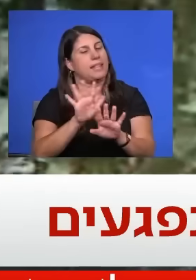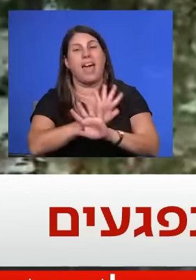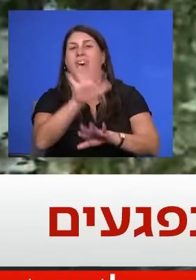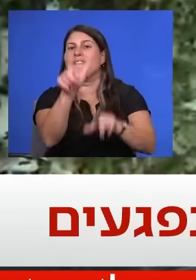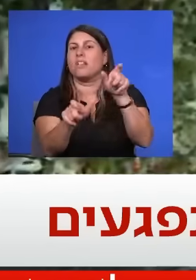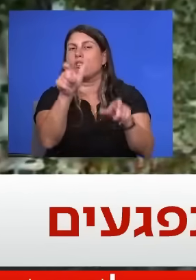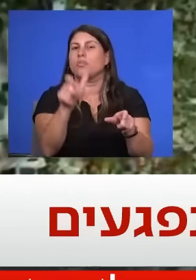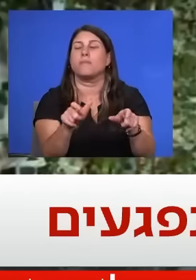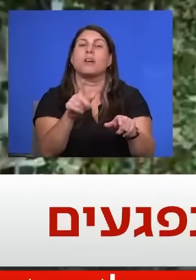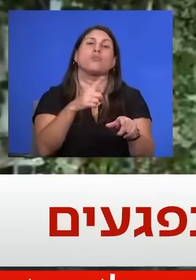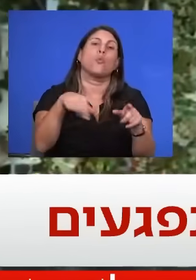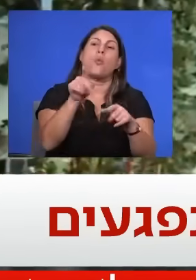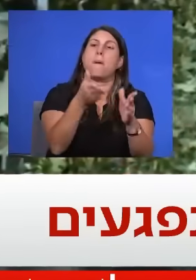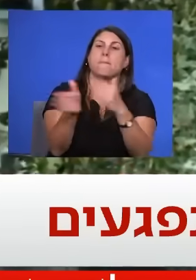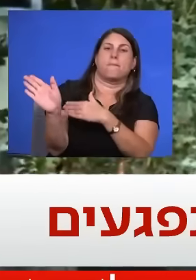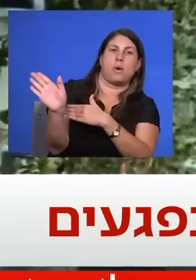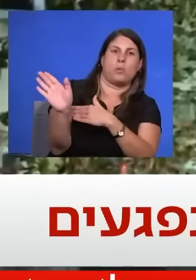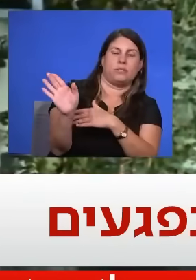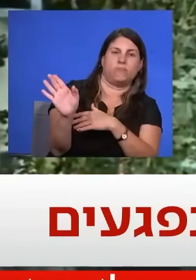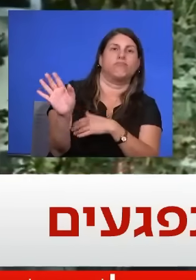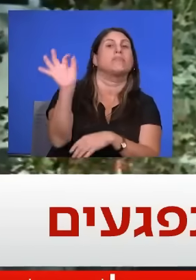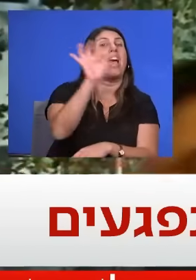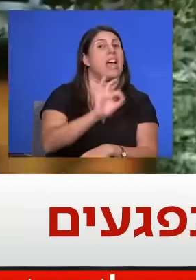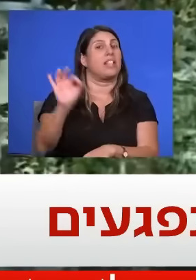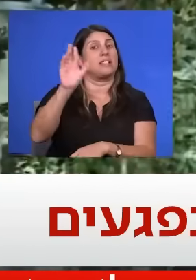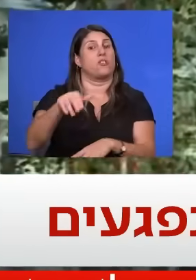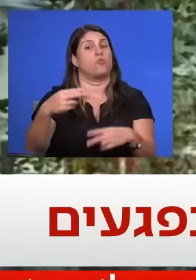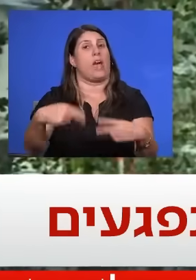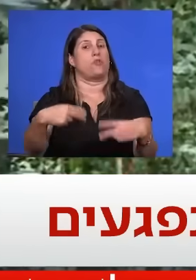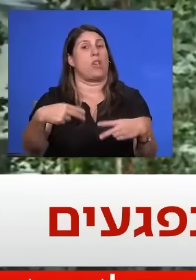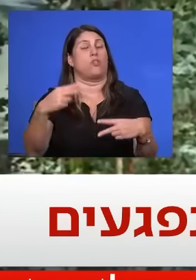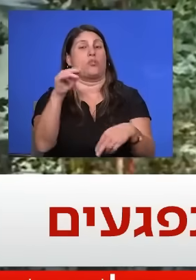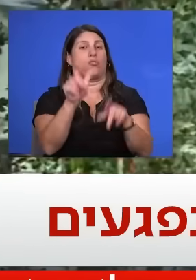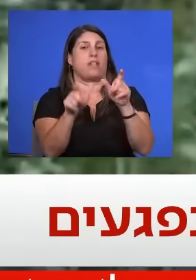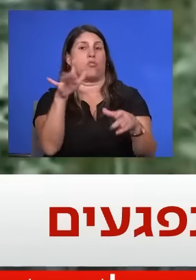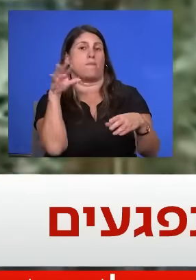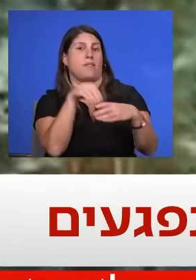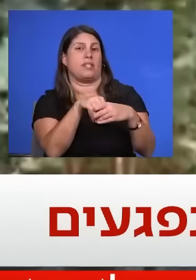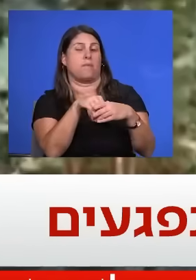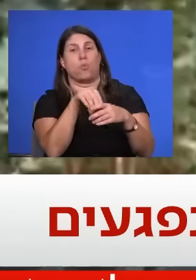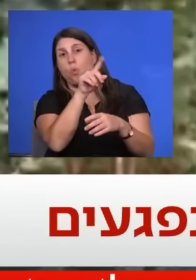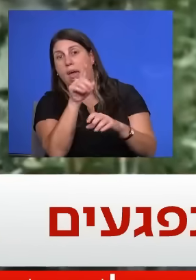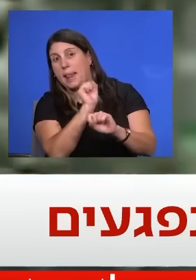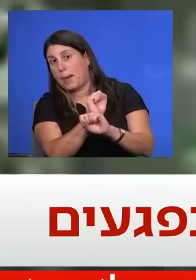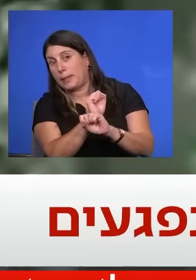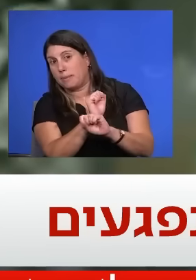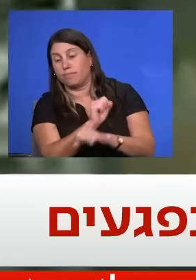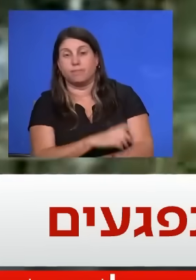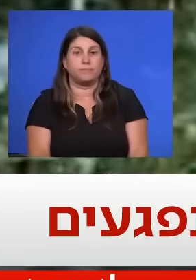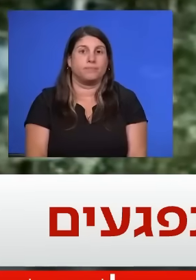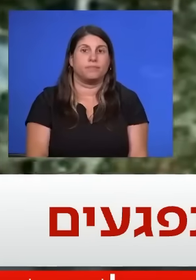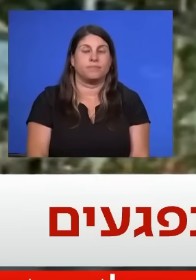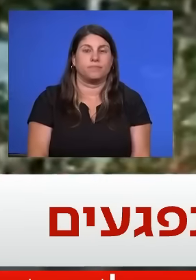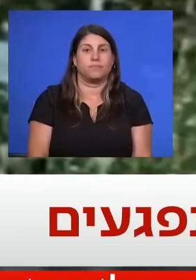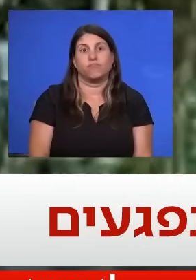שכל הדיירים בחוץ. אז עדיין יש חשש שיש אנשים בפנים, אולי לכודים.